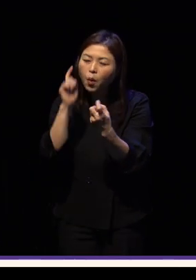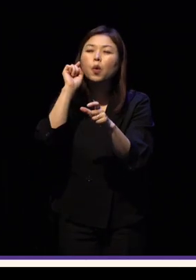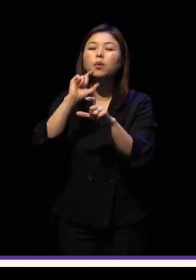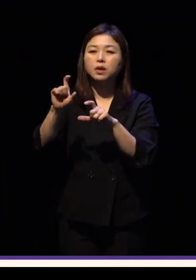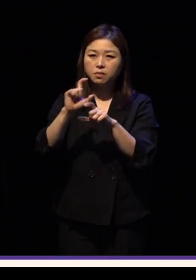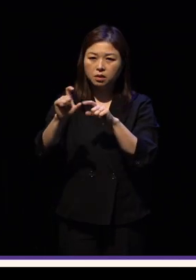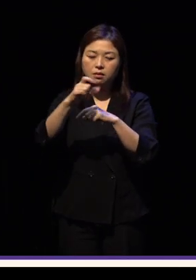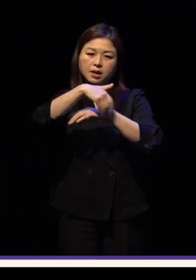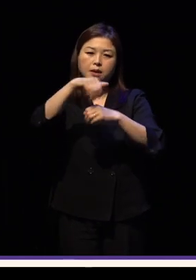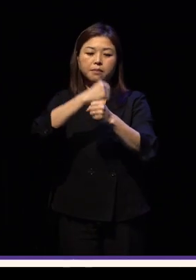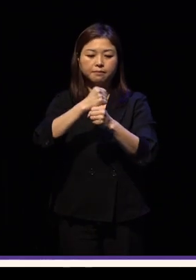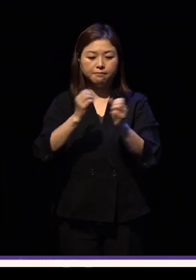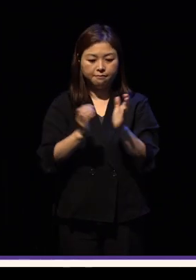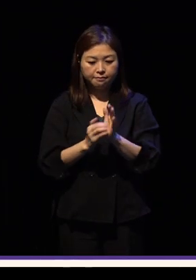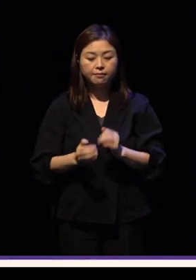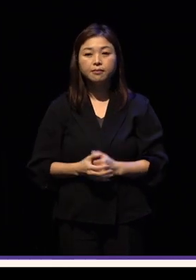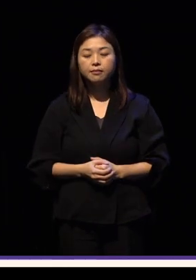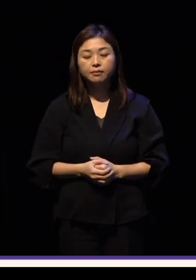말씀을 드립니다.